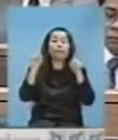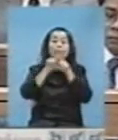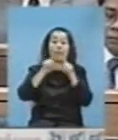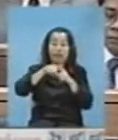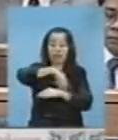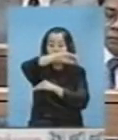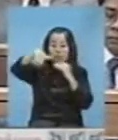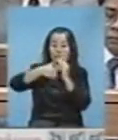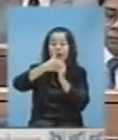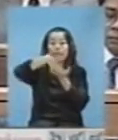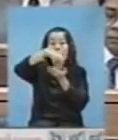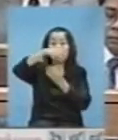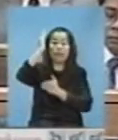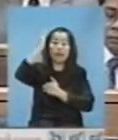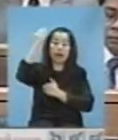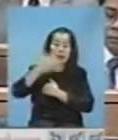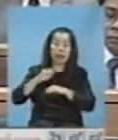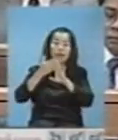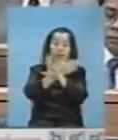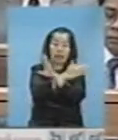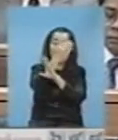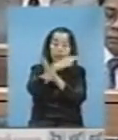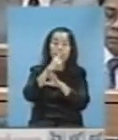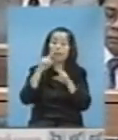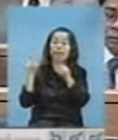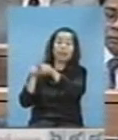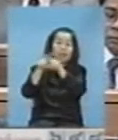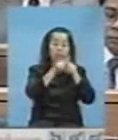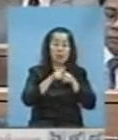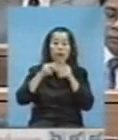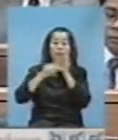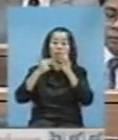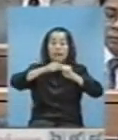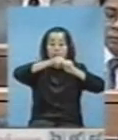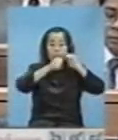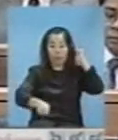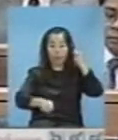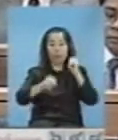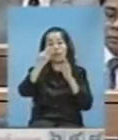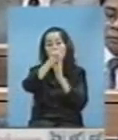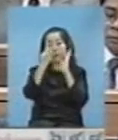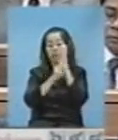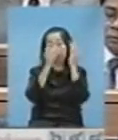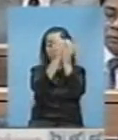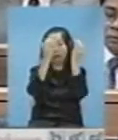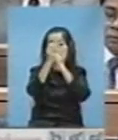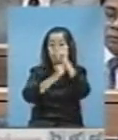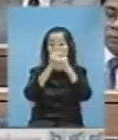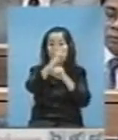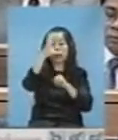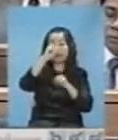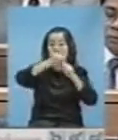ชิกหลายท่านได้อภิปรายไปก่อนหน้านี้ว่ามันก็คือการฉีกรัฐธรรมนูญ